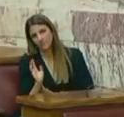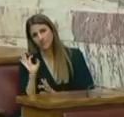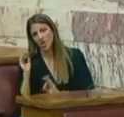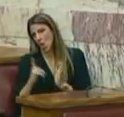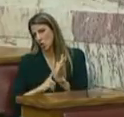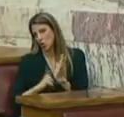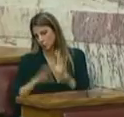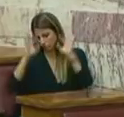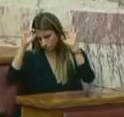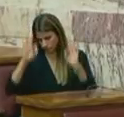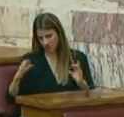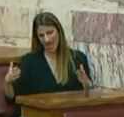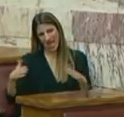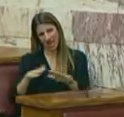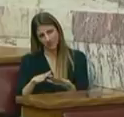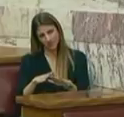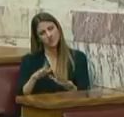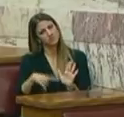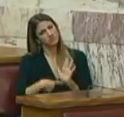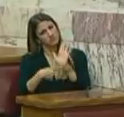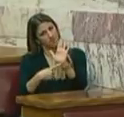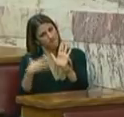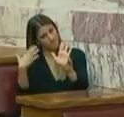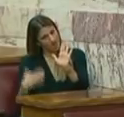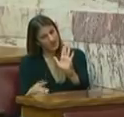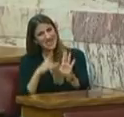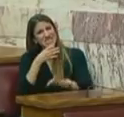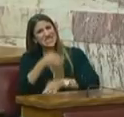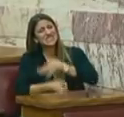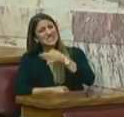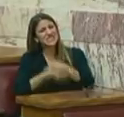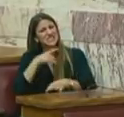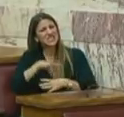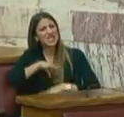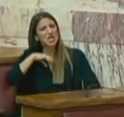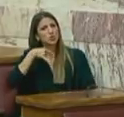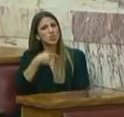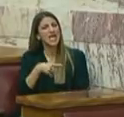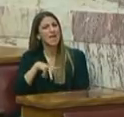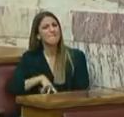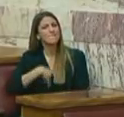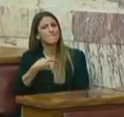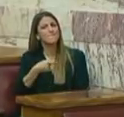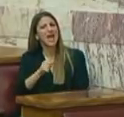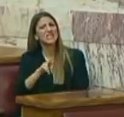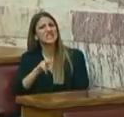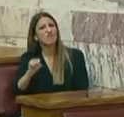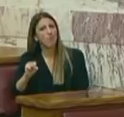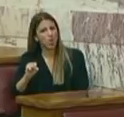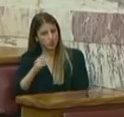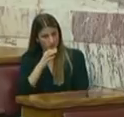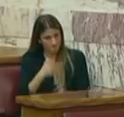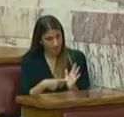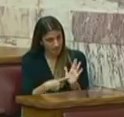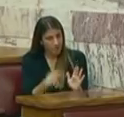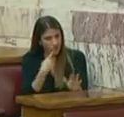οποία παρουσίασε ο εισηγητής, ο κύριος Παρασκευόπουλος, και που δεν αφήνει κανένα